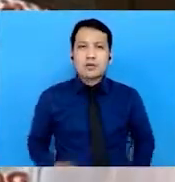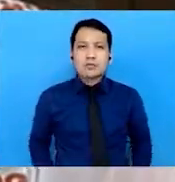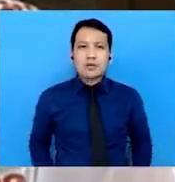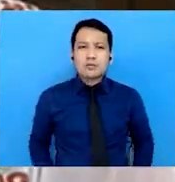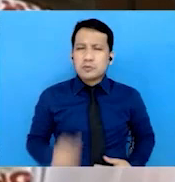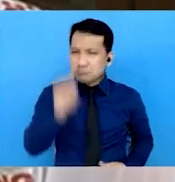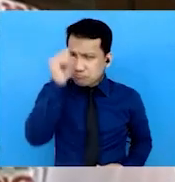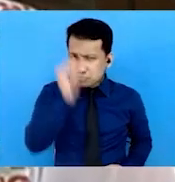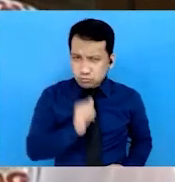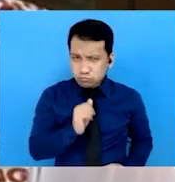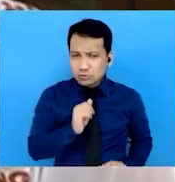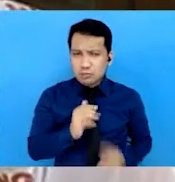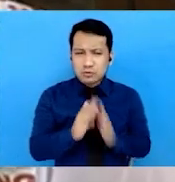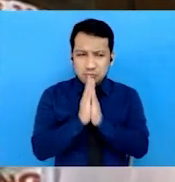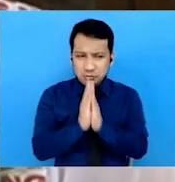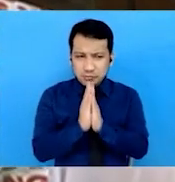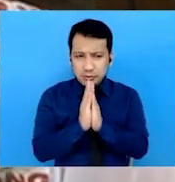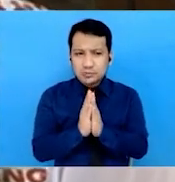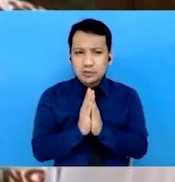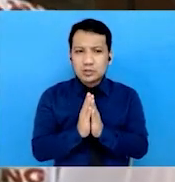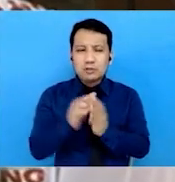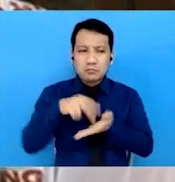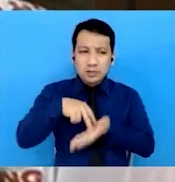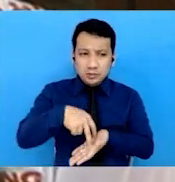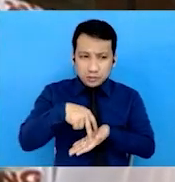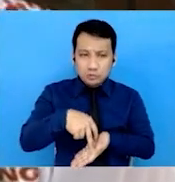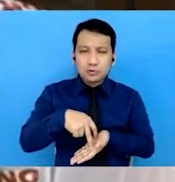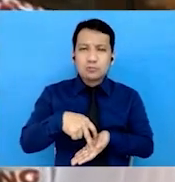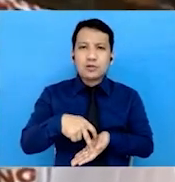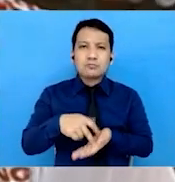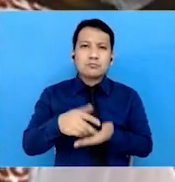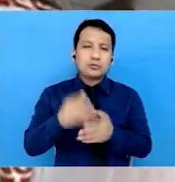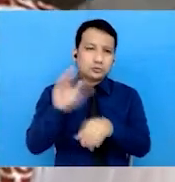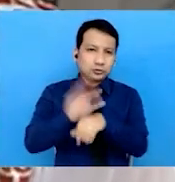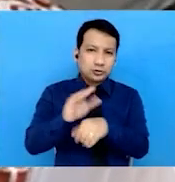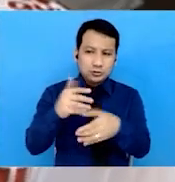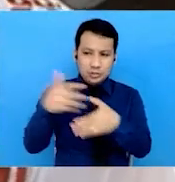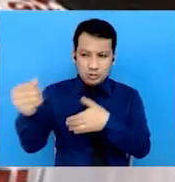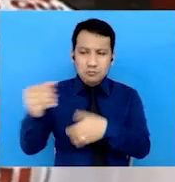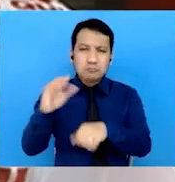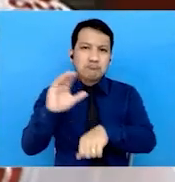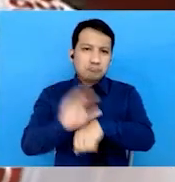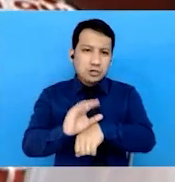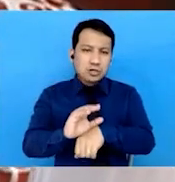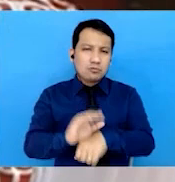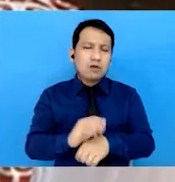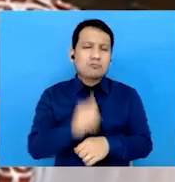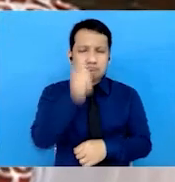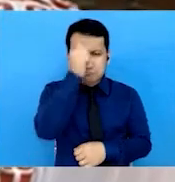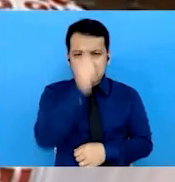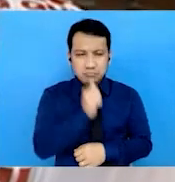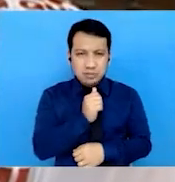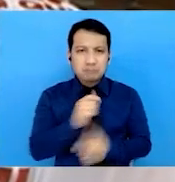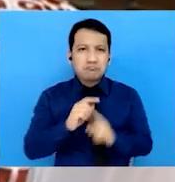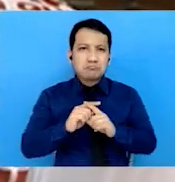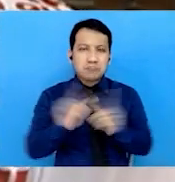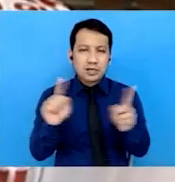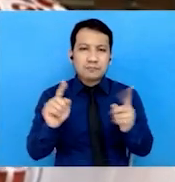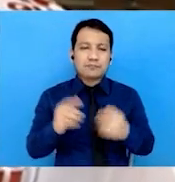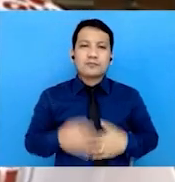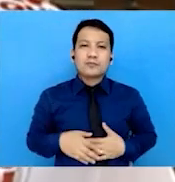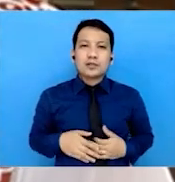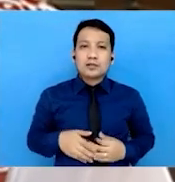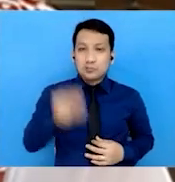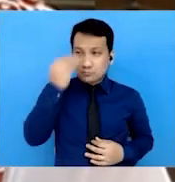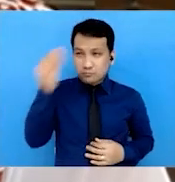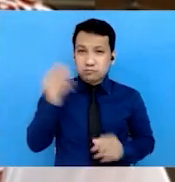yung makapagdasal lang, makatayo ka lang sa simbahan, sa labas, mapapagtiyagaan yun. Pero yung